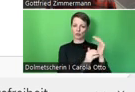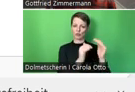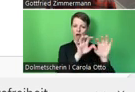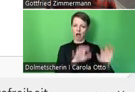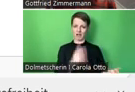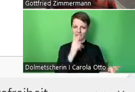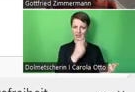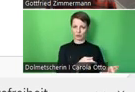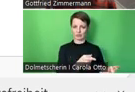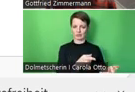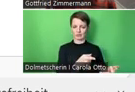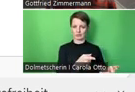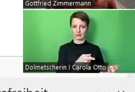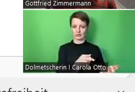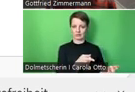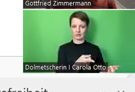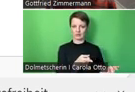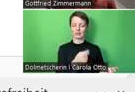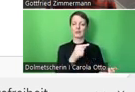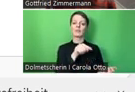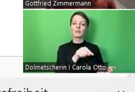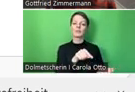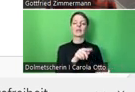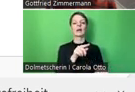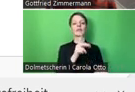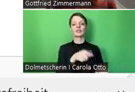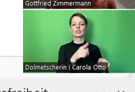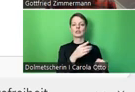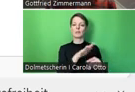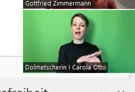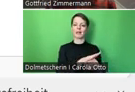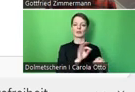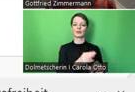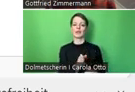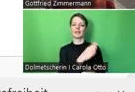Übersicht eben auch zu den verschiedenen Teilen navigieren.